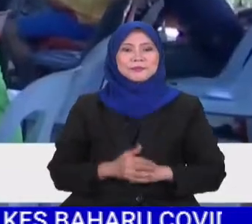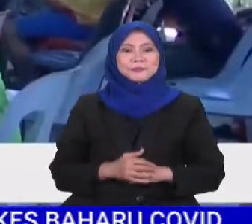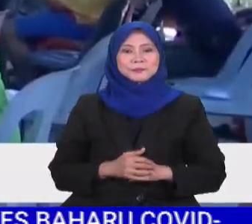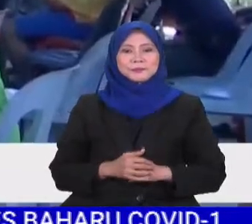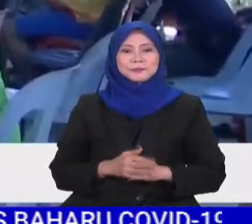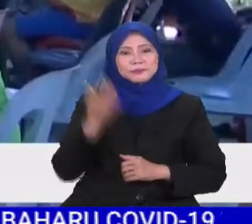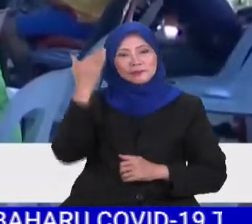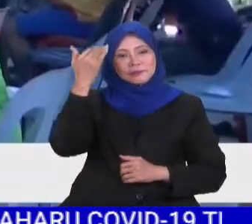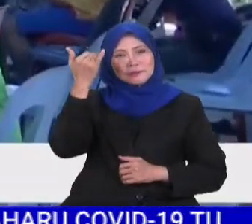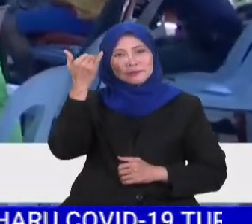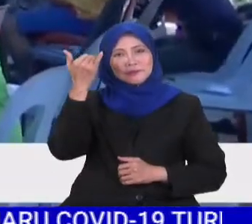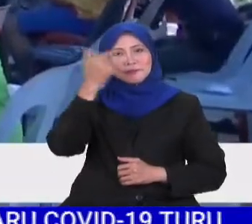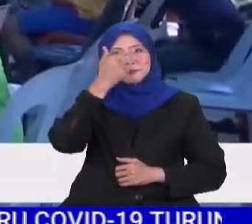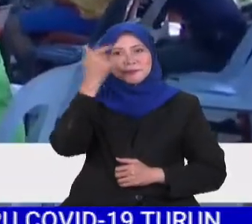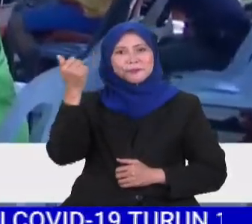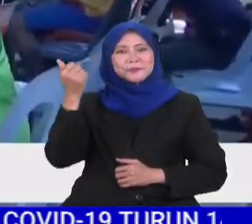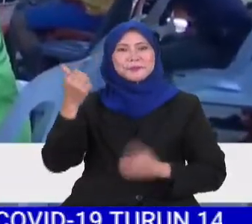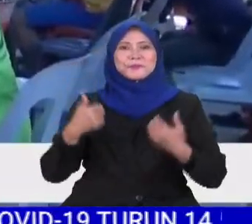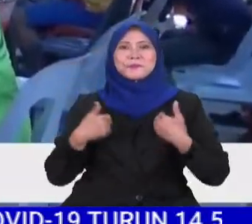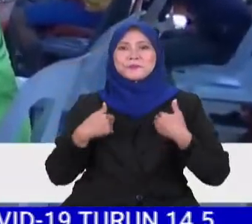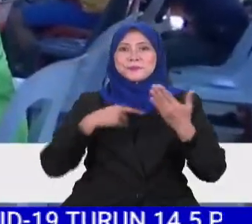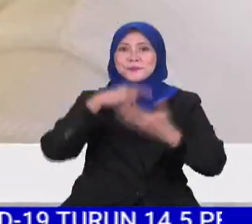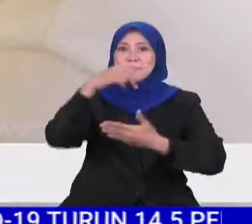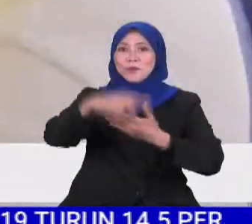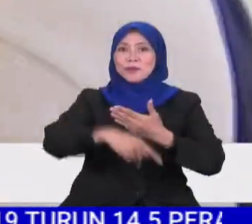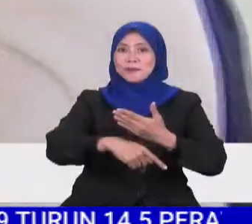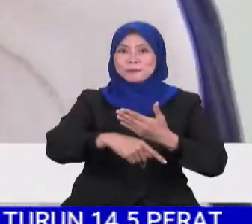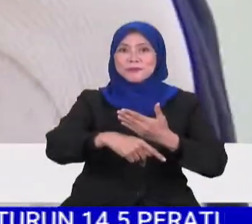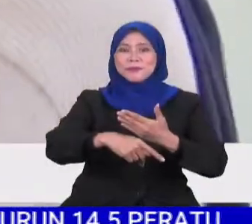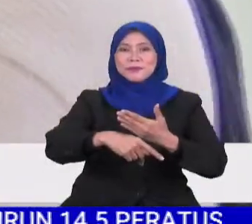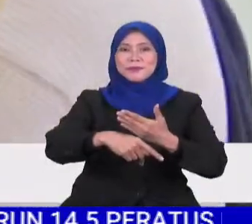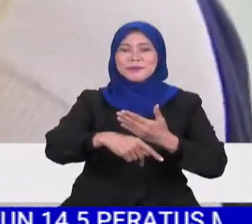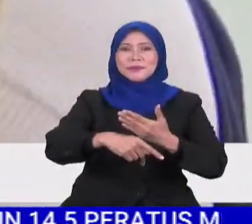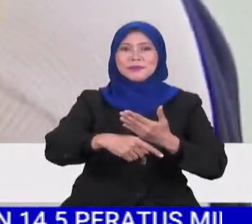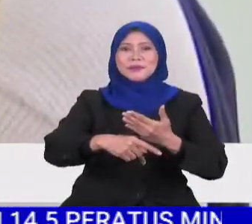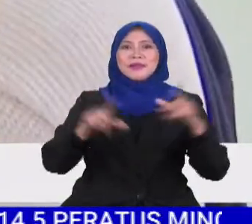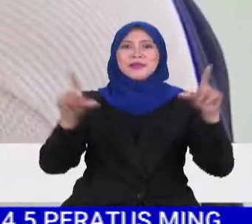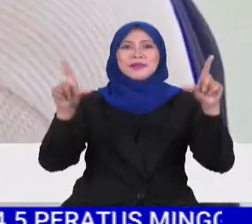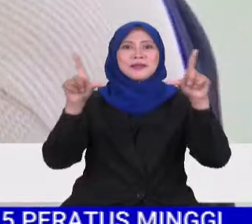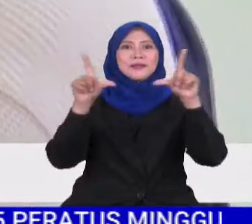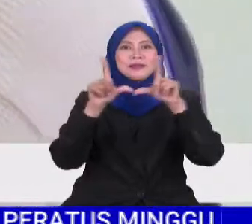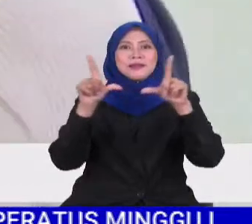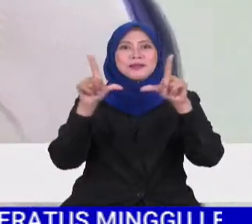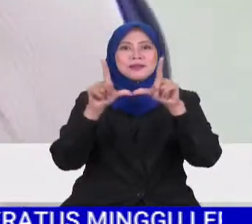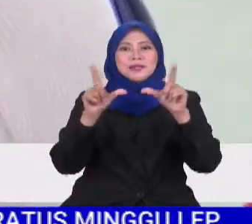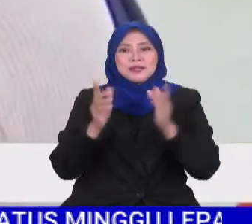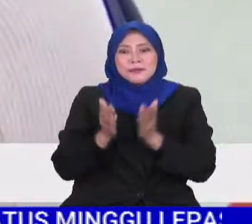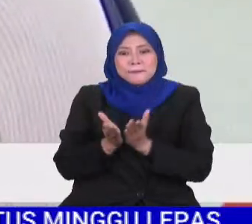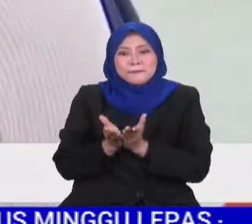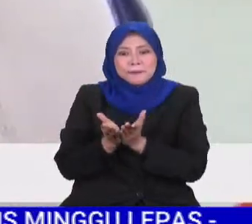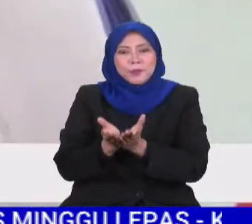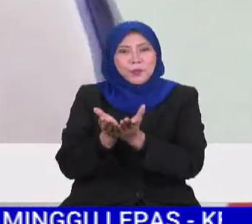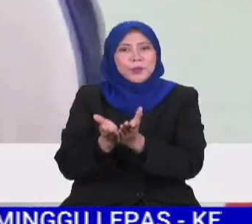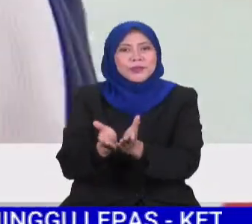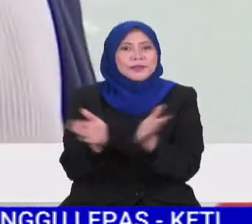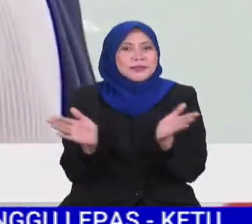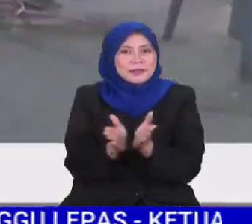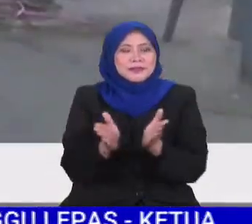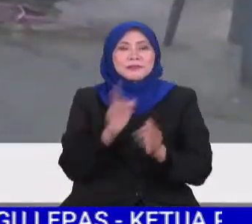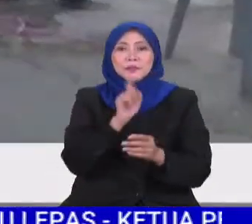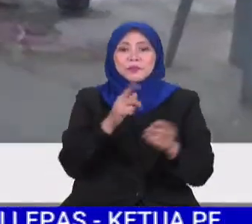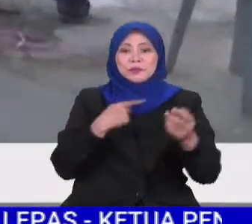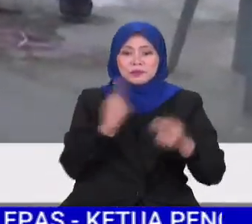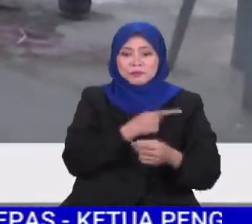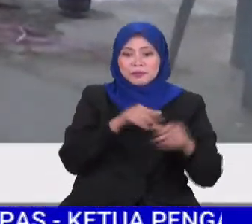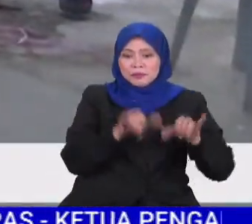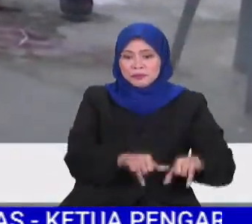kerana mengadakan program ini iaitu melesenkan buot-buot kecil kami sebagai penduduk